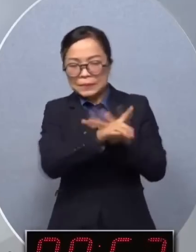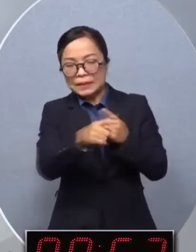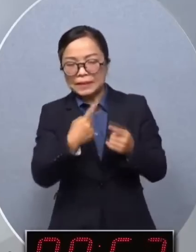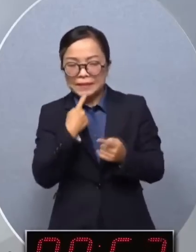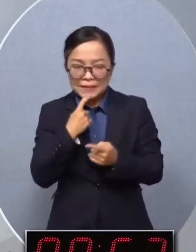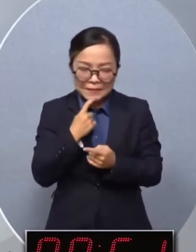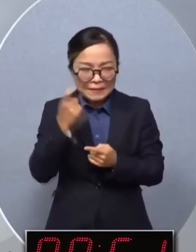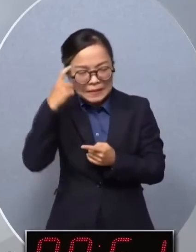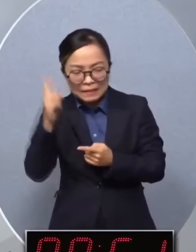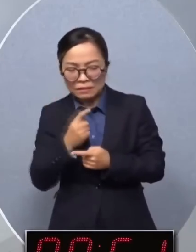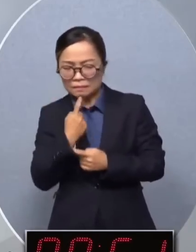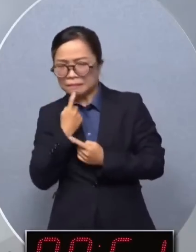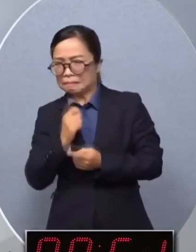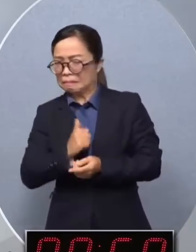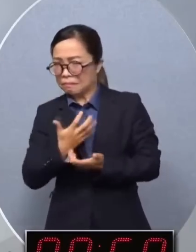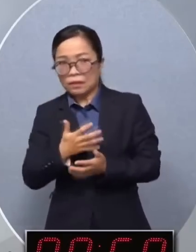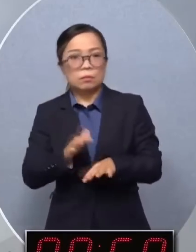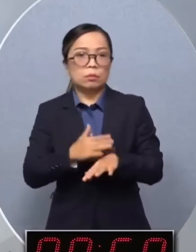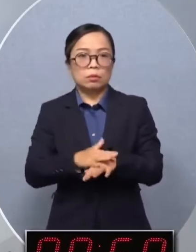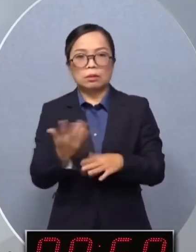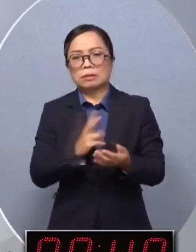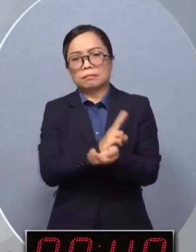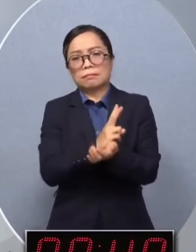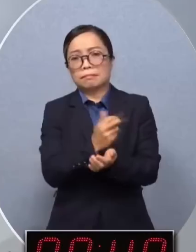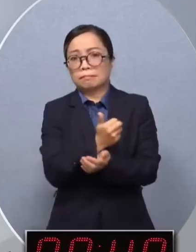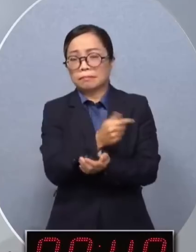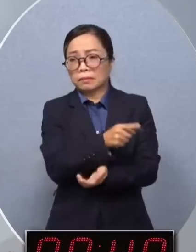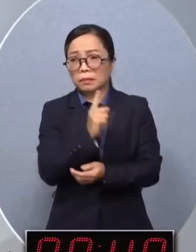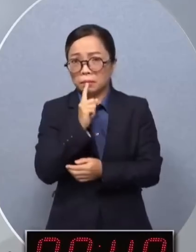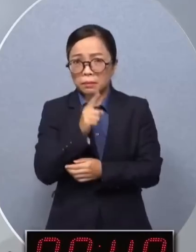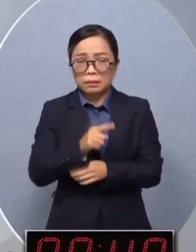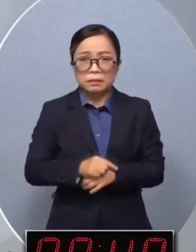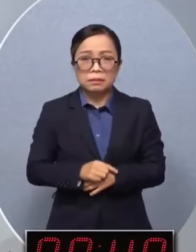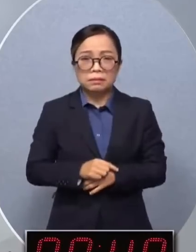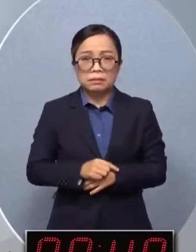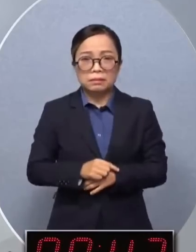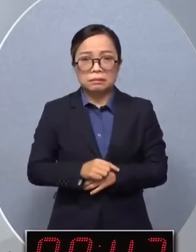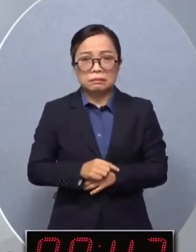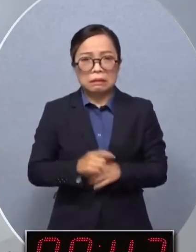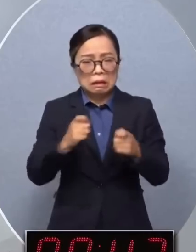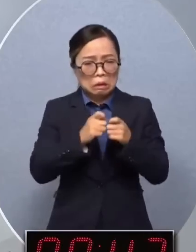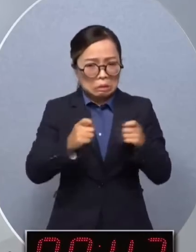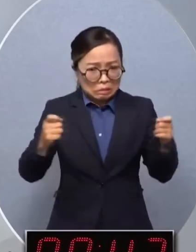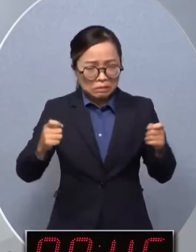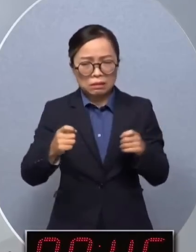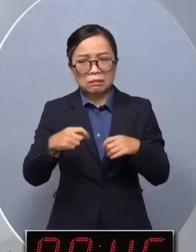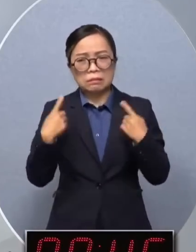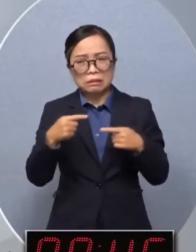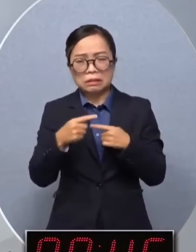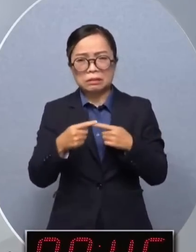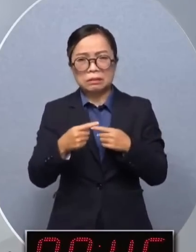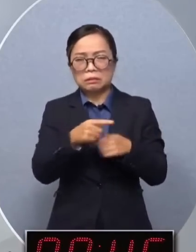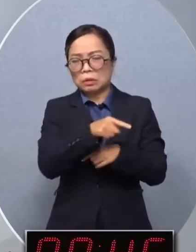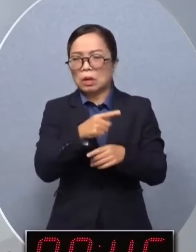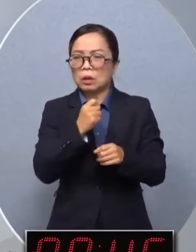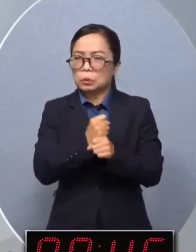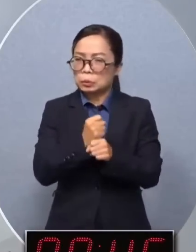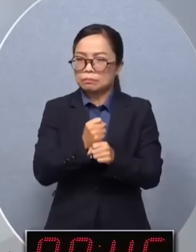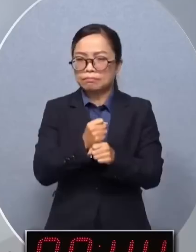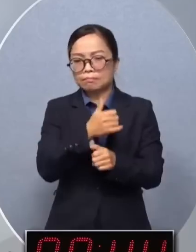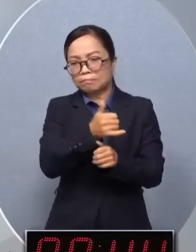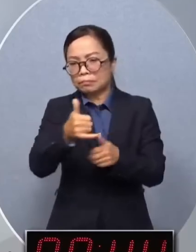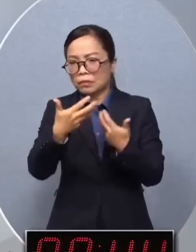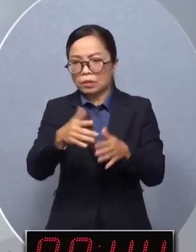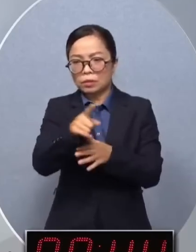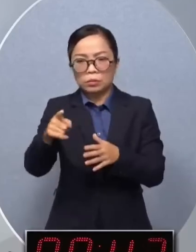的有些想法。像嘉龙先生在很长的一段过程当中做了很多的